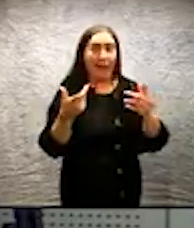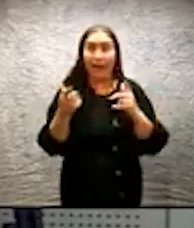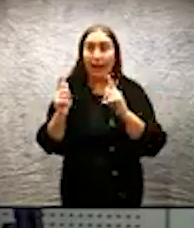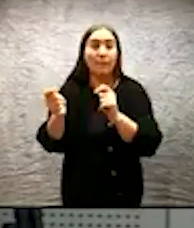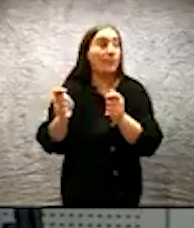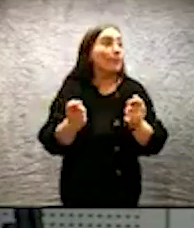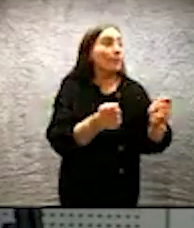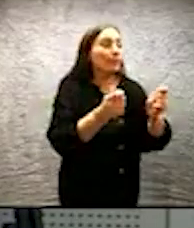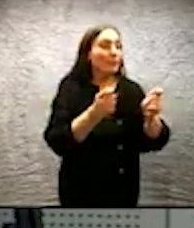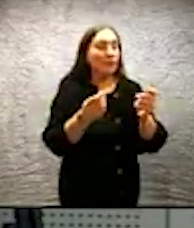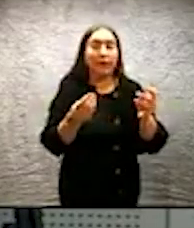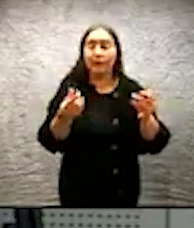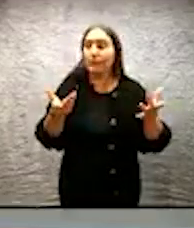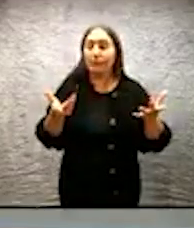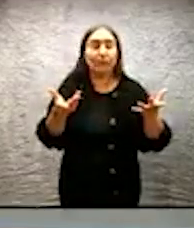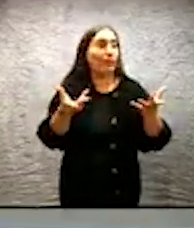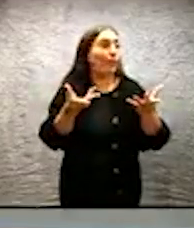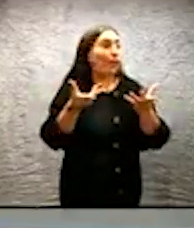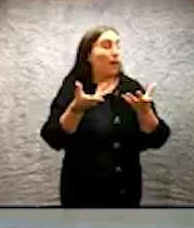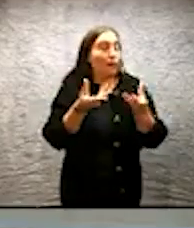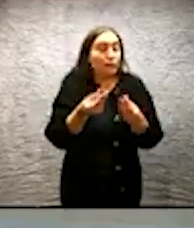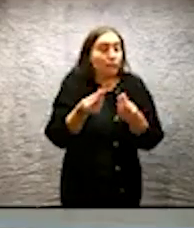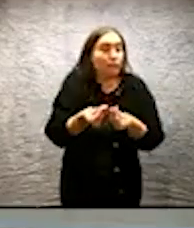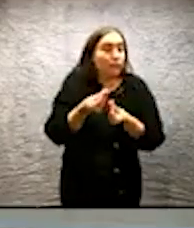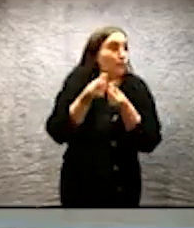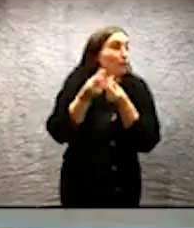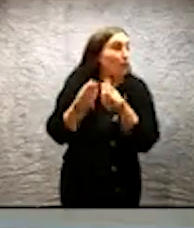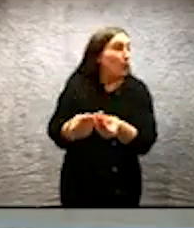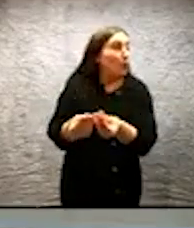avoir quelque chose qui corresponde